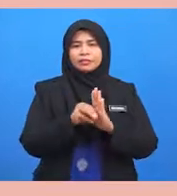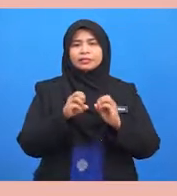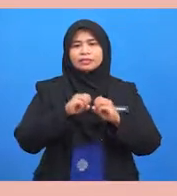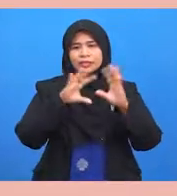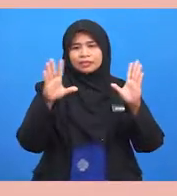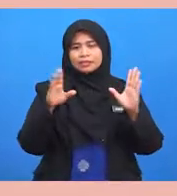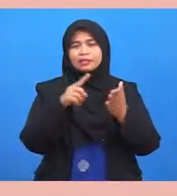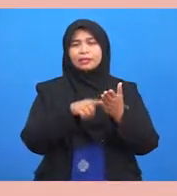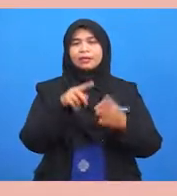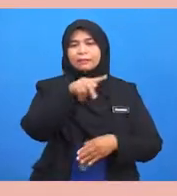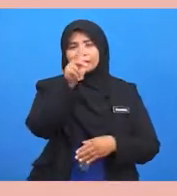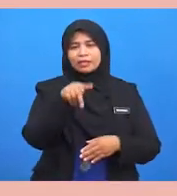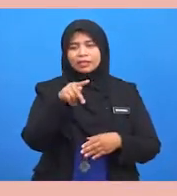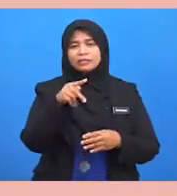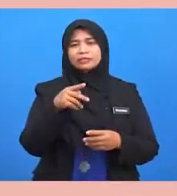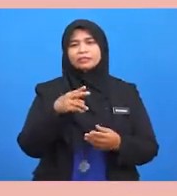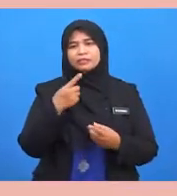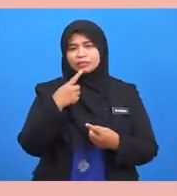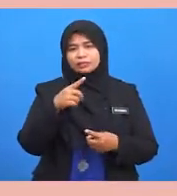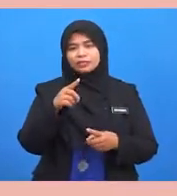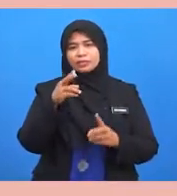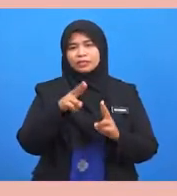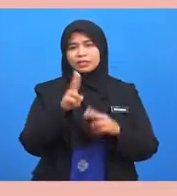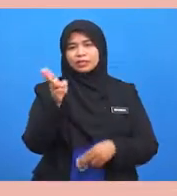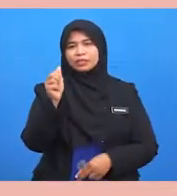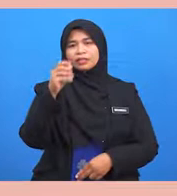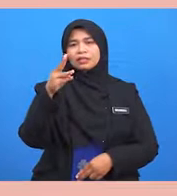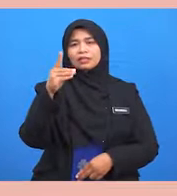menjelaskan apakah tuntutan hadis tersebut.